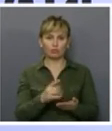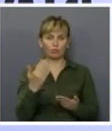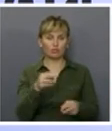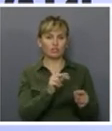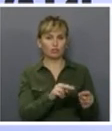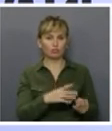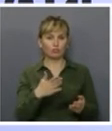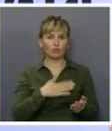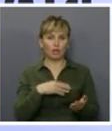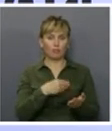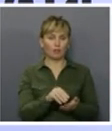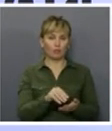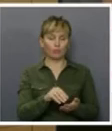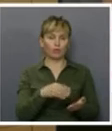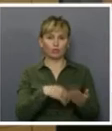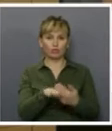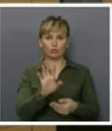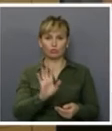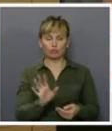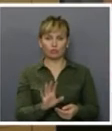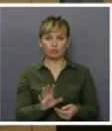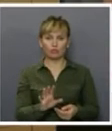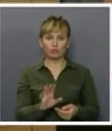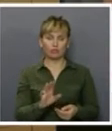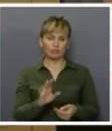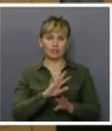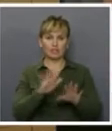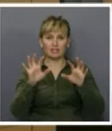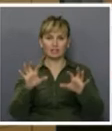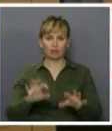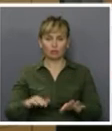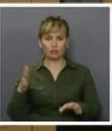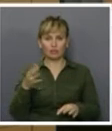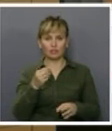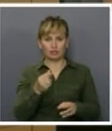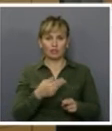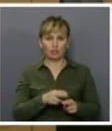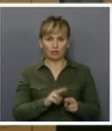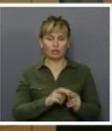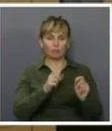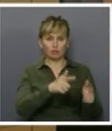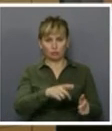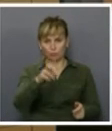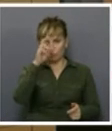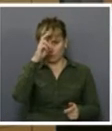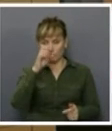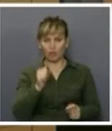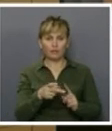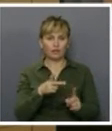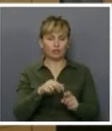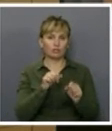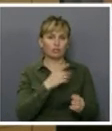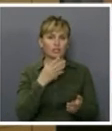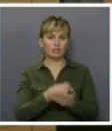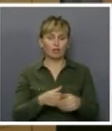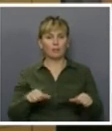его покупка не ушла, там, скажем, в подполье, его деньги, часть этих денег поступит в бюджет. Второе, это он защищает свои